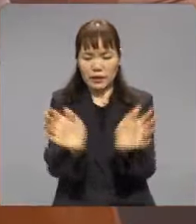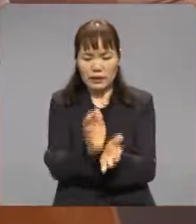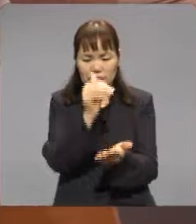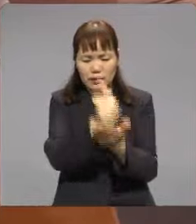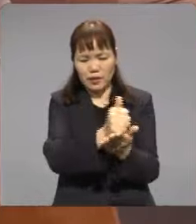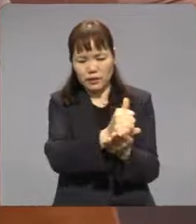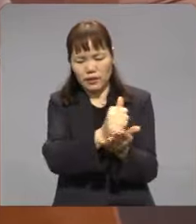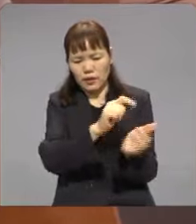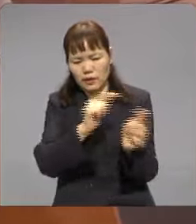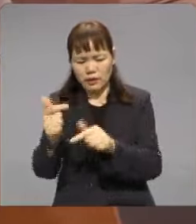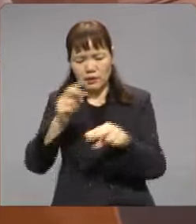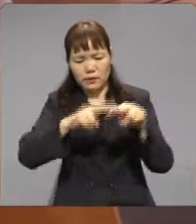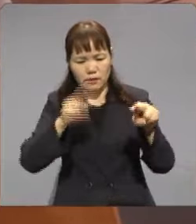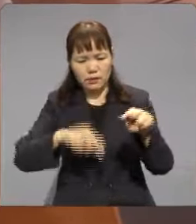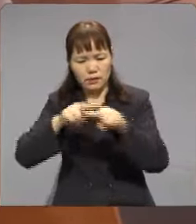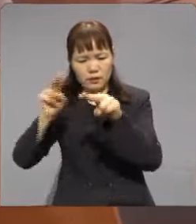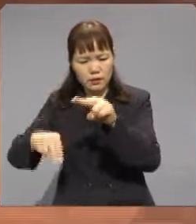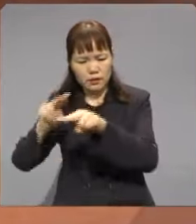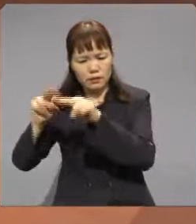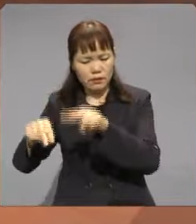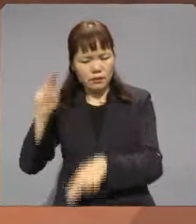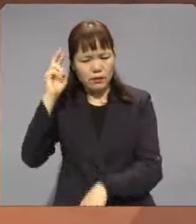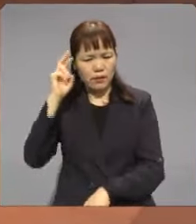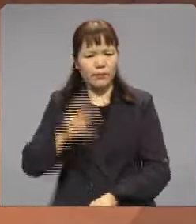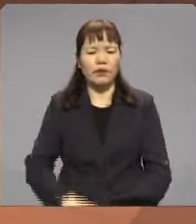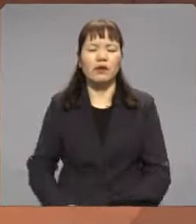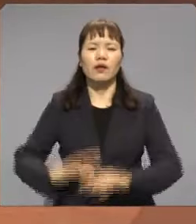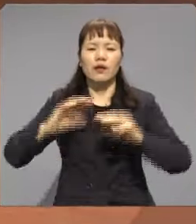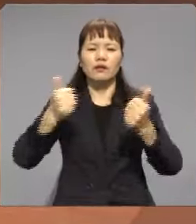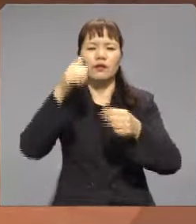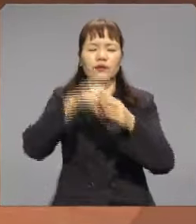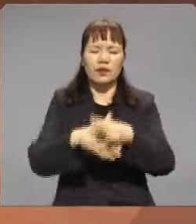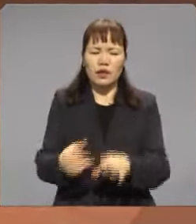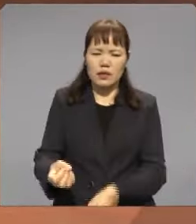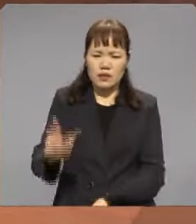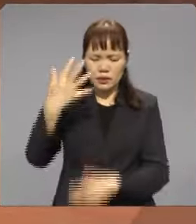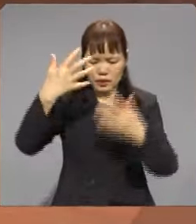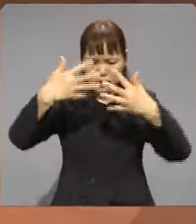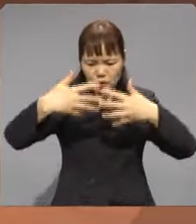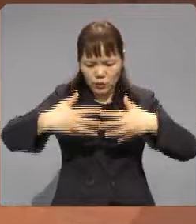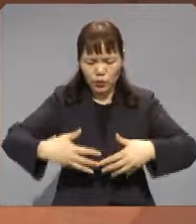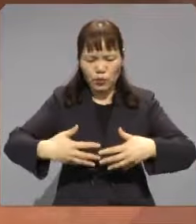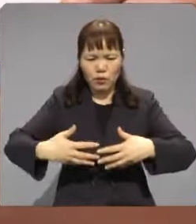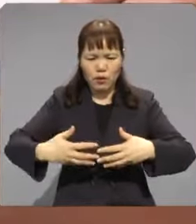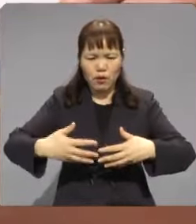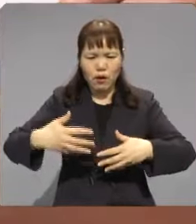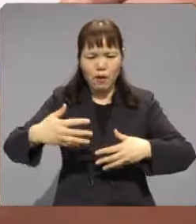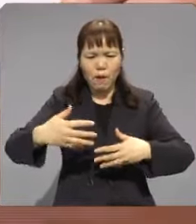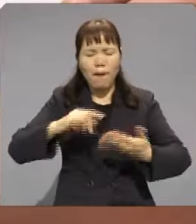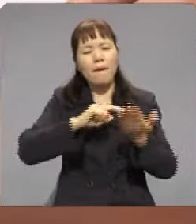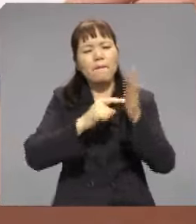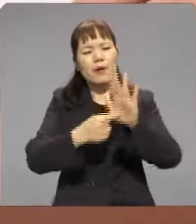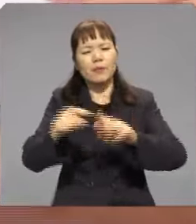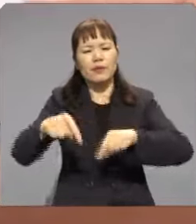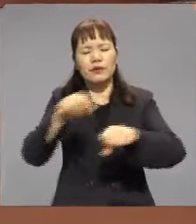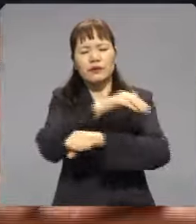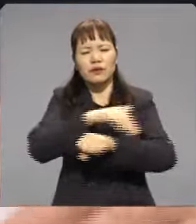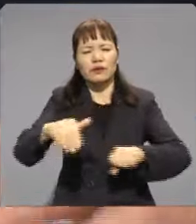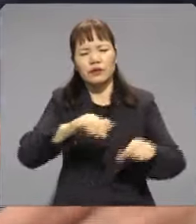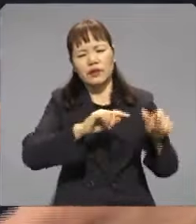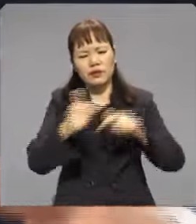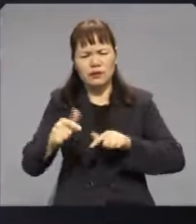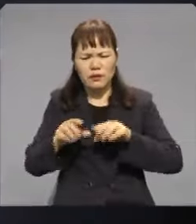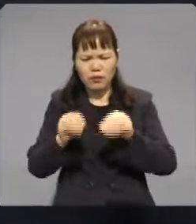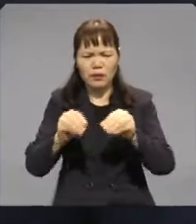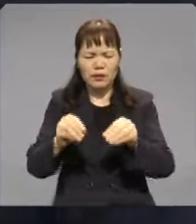장관들의 연이은 사퇴도 예상됩니다. 총선 승리를 전제로 내놨던 수많은 정책도 급제동이 걸려